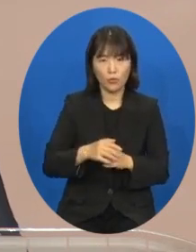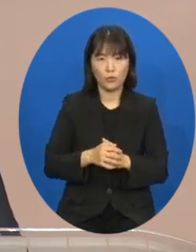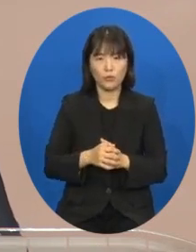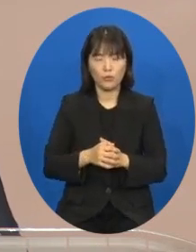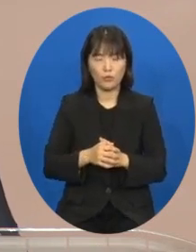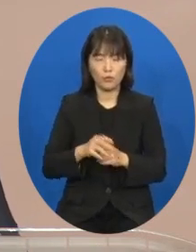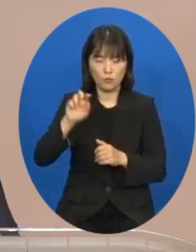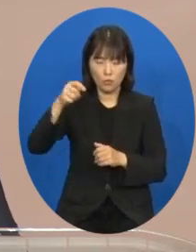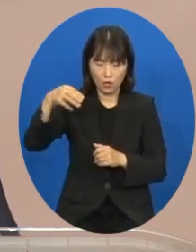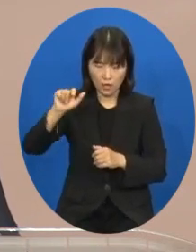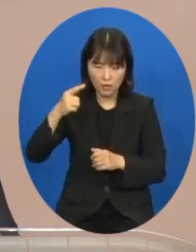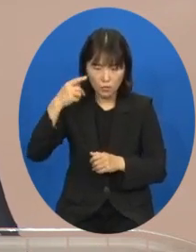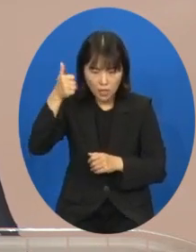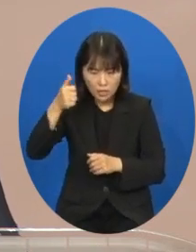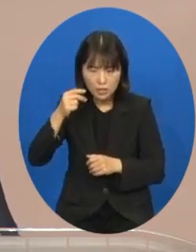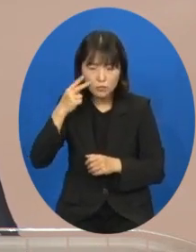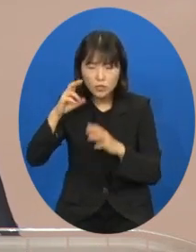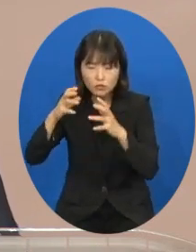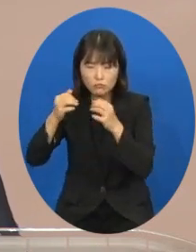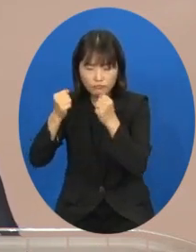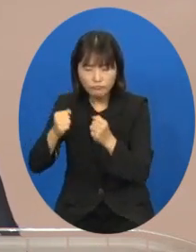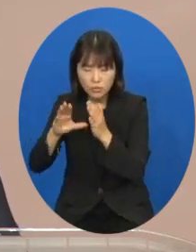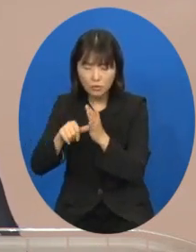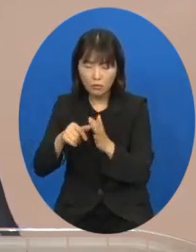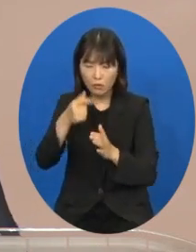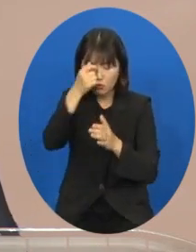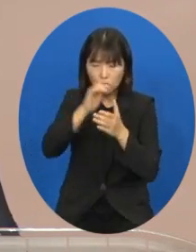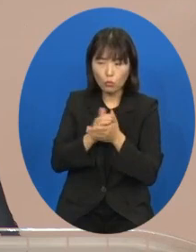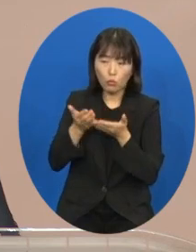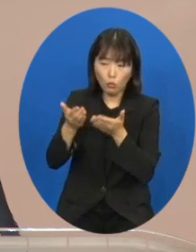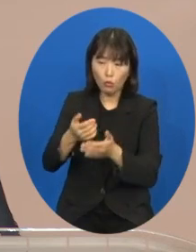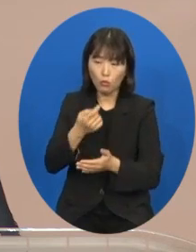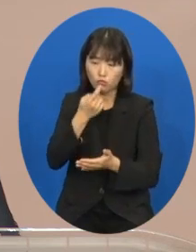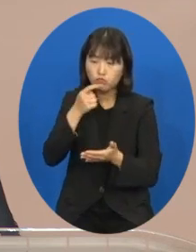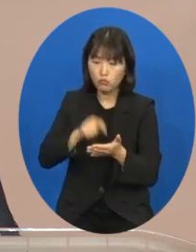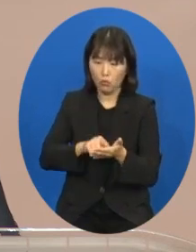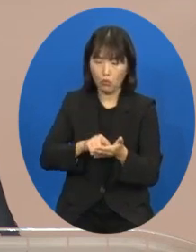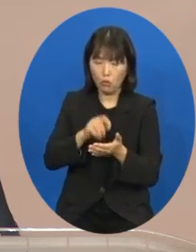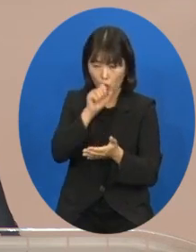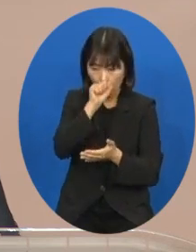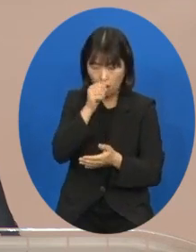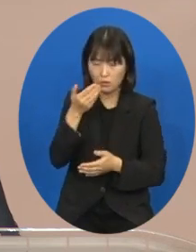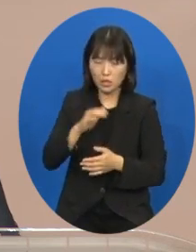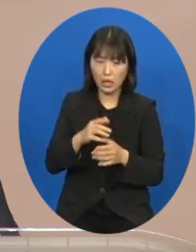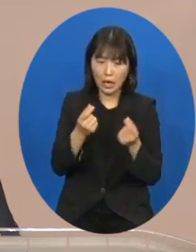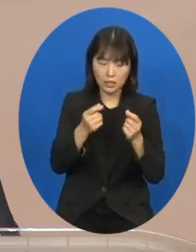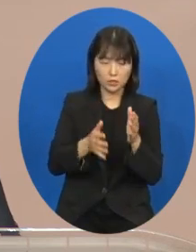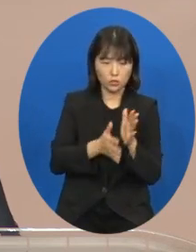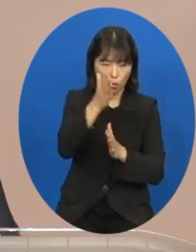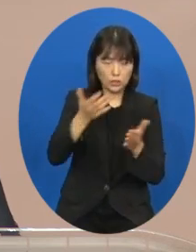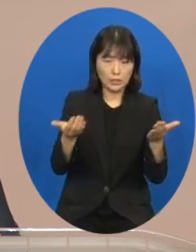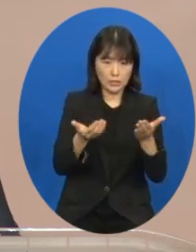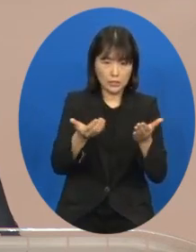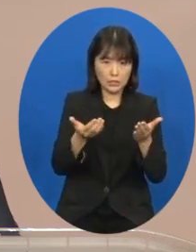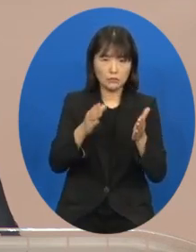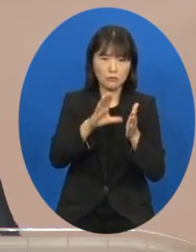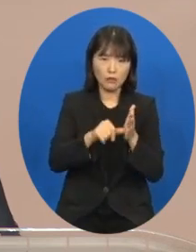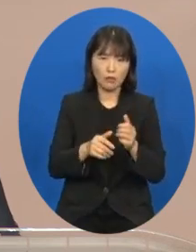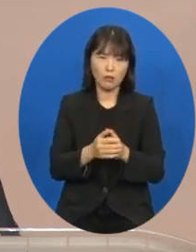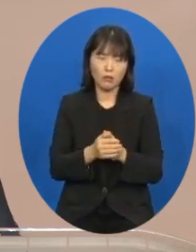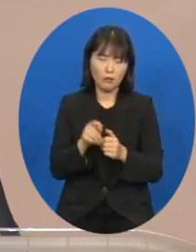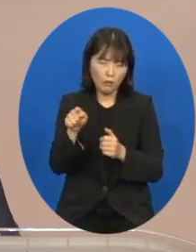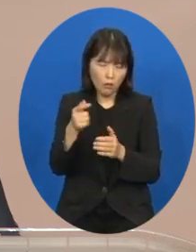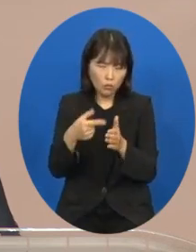몰간 목사님이 미국에 있을 때에는 기도하기가 좋았는데 서로 같은 도시에서 일하게 되니까